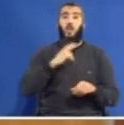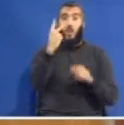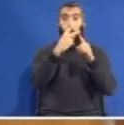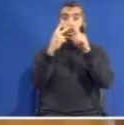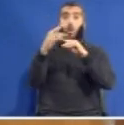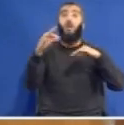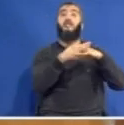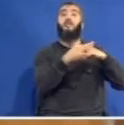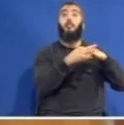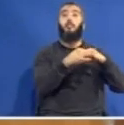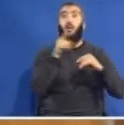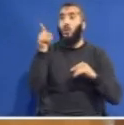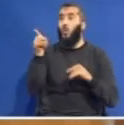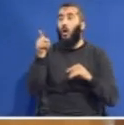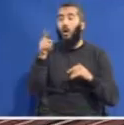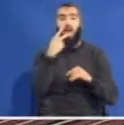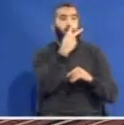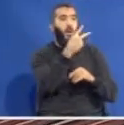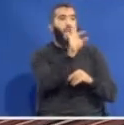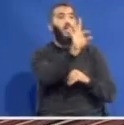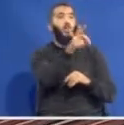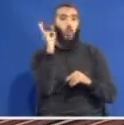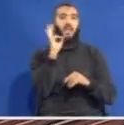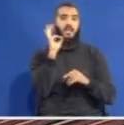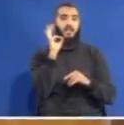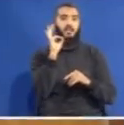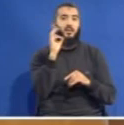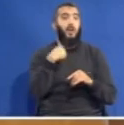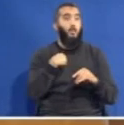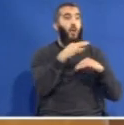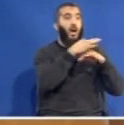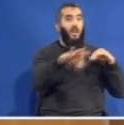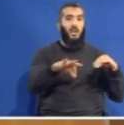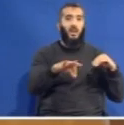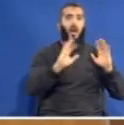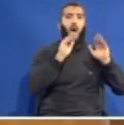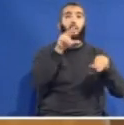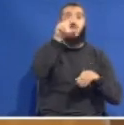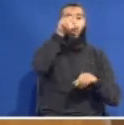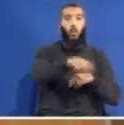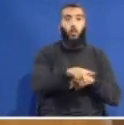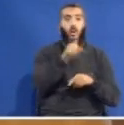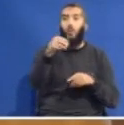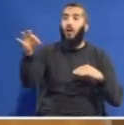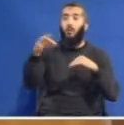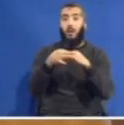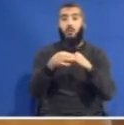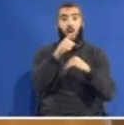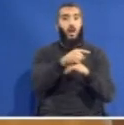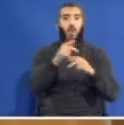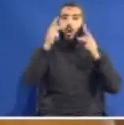انظر أيهما أعجب إليك فأطلقها وحينما تنقضي عدتها تتزوجها. وهذا نبل ولا